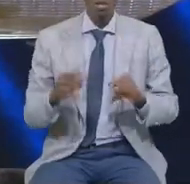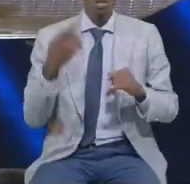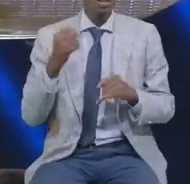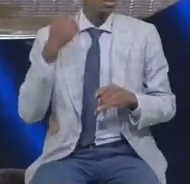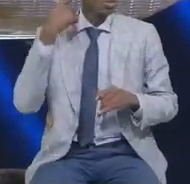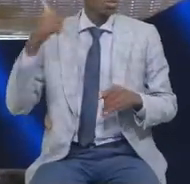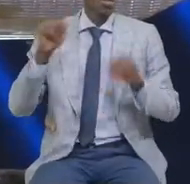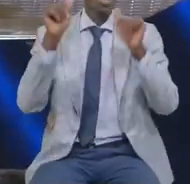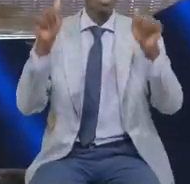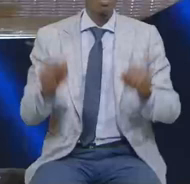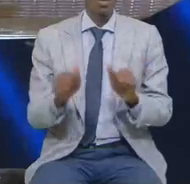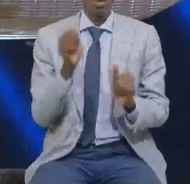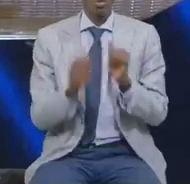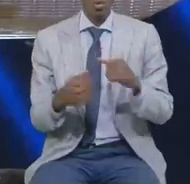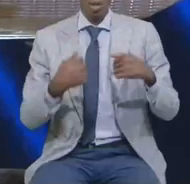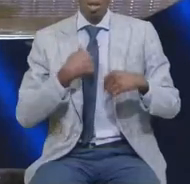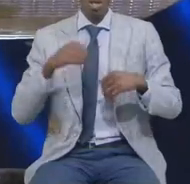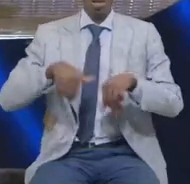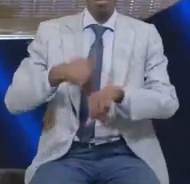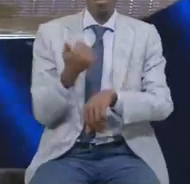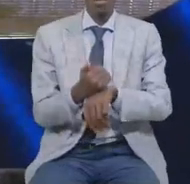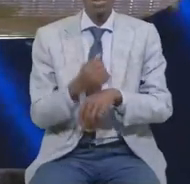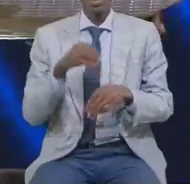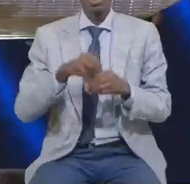j'ai élevée? Verset 15.